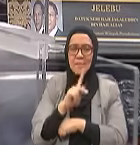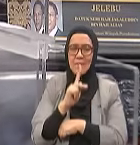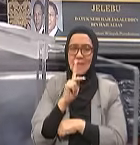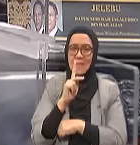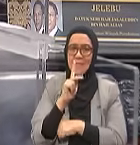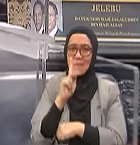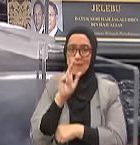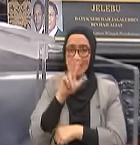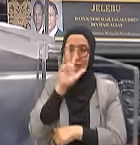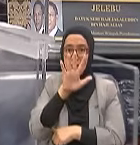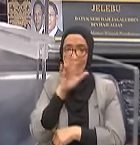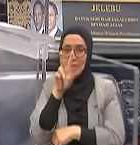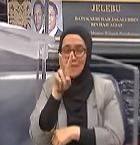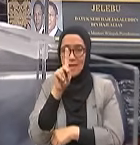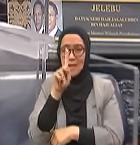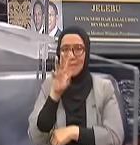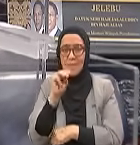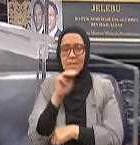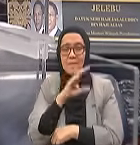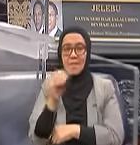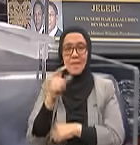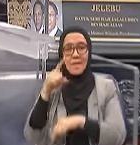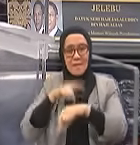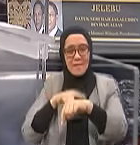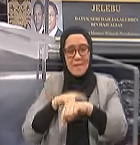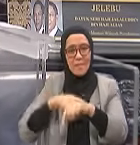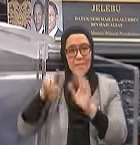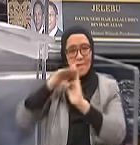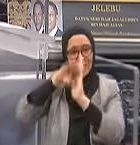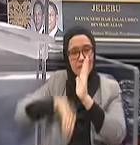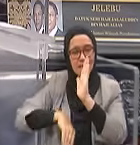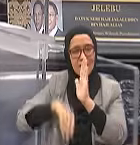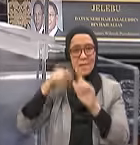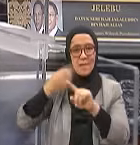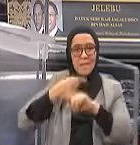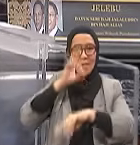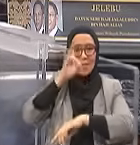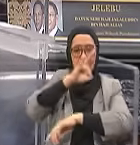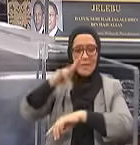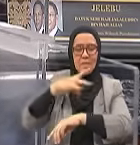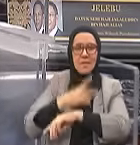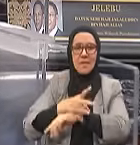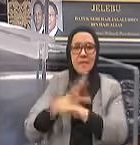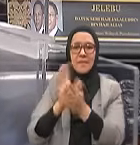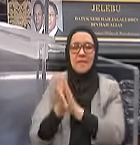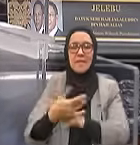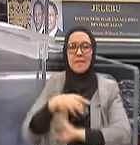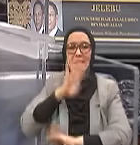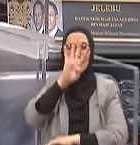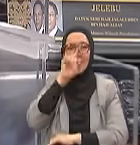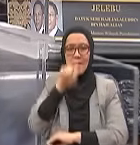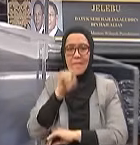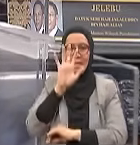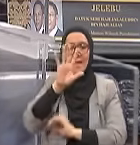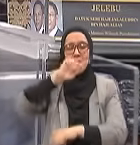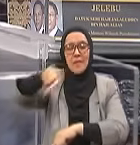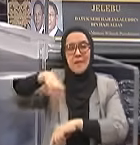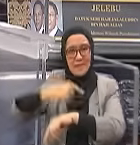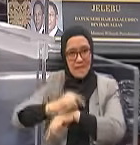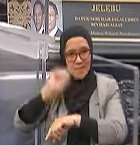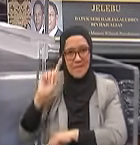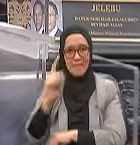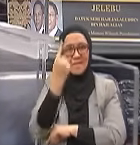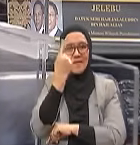dan massa juga akan dikurangkan daripada 7jam ke-45 jam saja